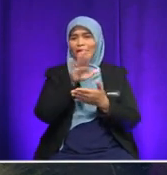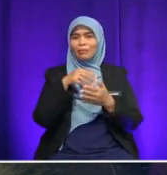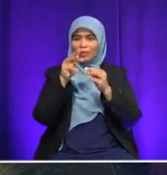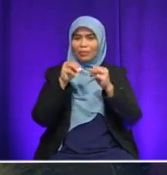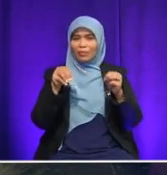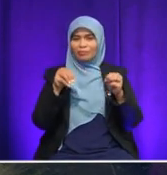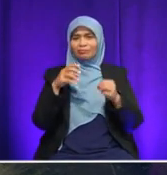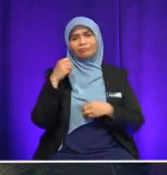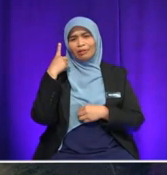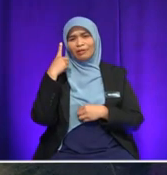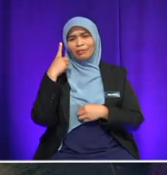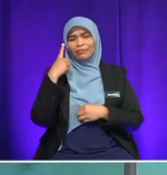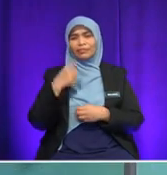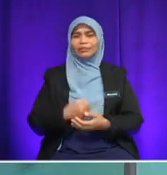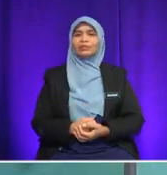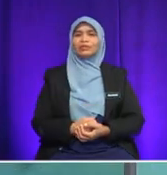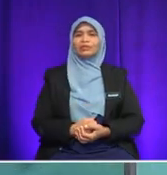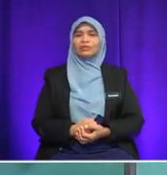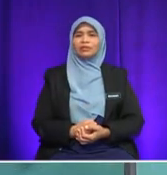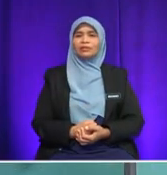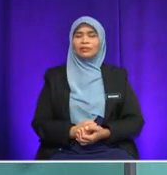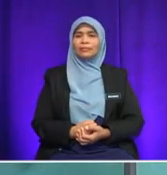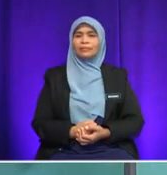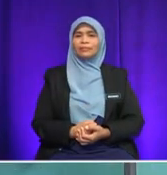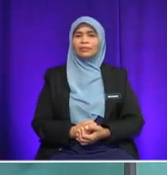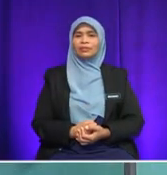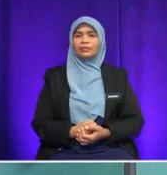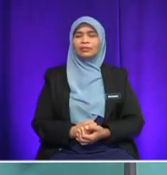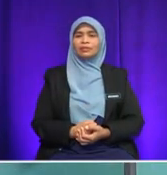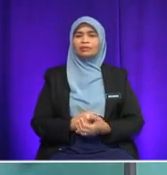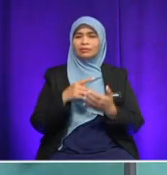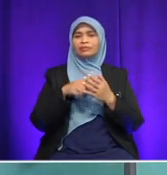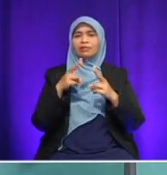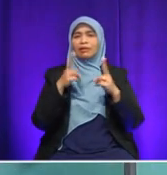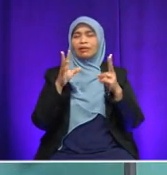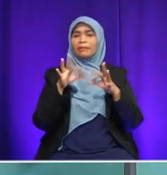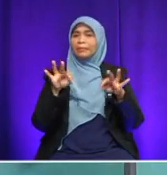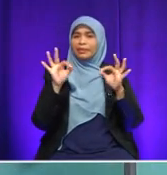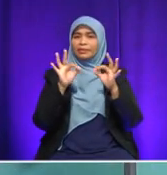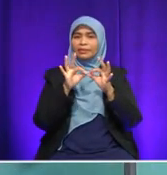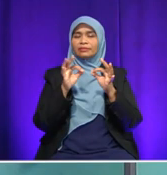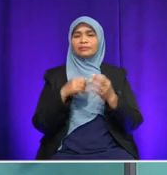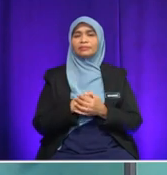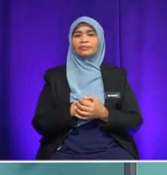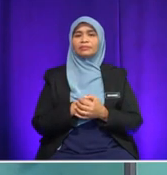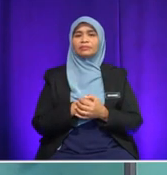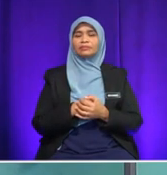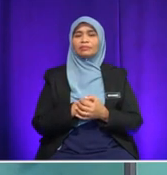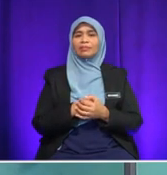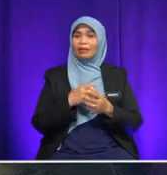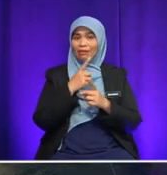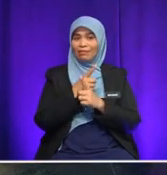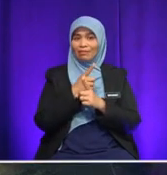cikgu-cikgu memang sentiasa menekankan tentang aspek bentuk dalam karya. Sebab ini cukup penting kan? Ya, betul. Ya. Sangat penting. Okey. Betul tak